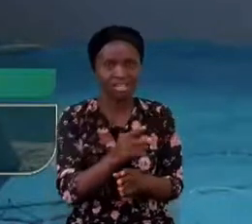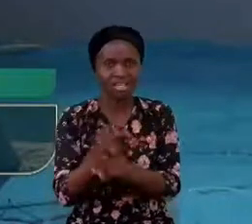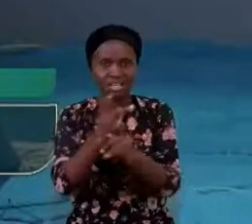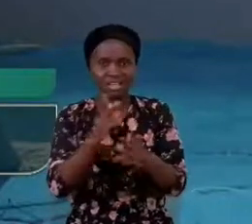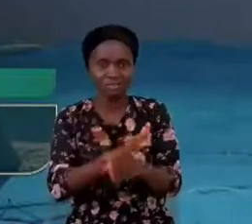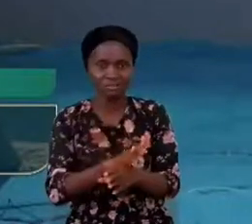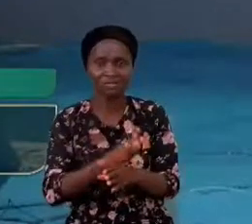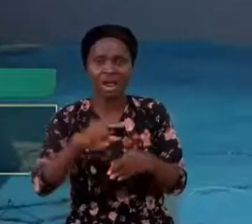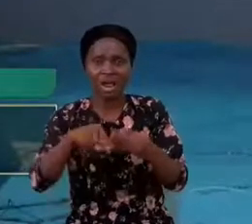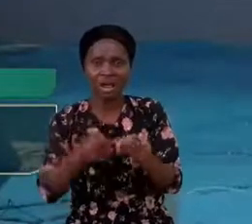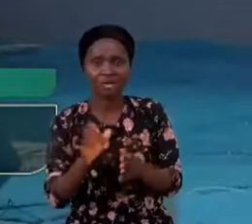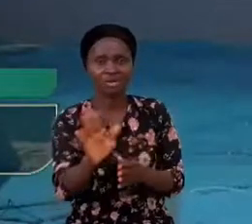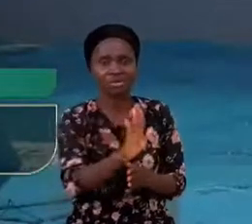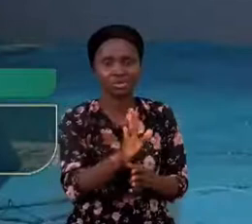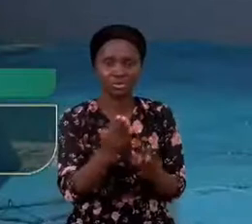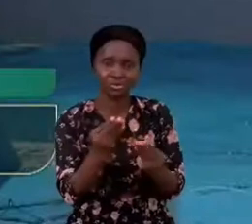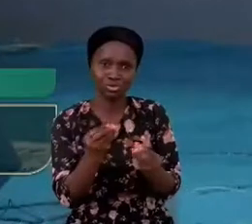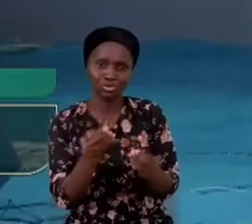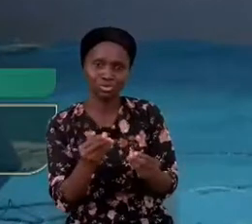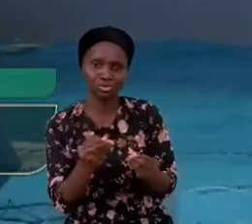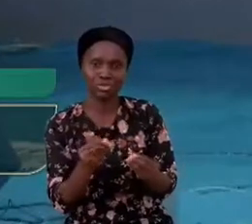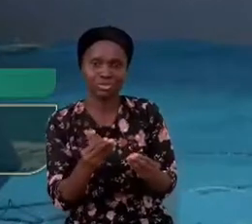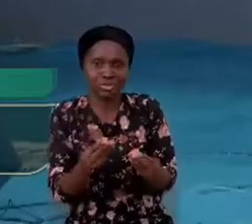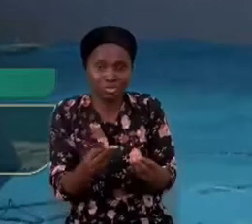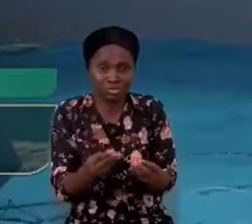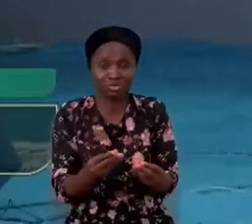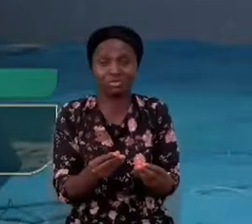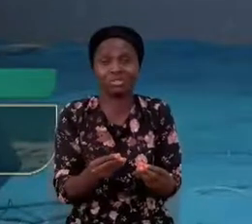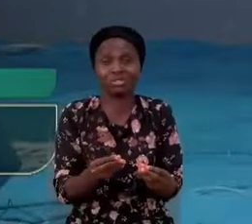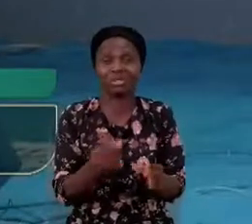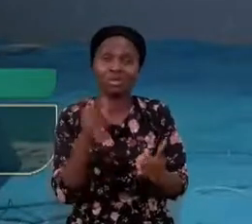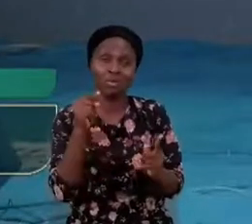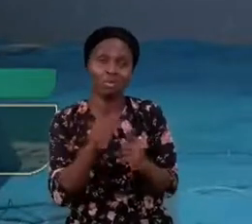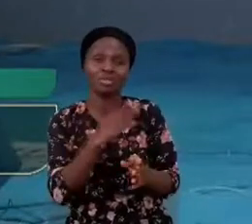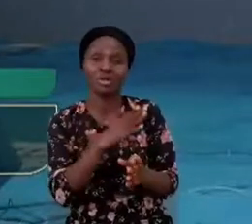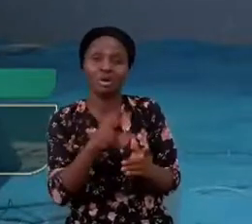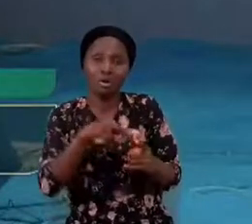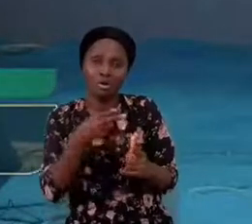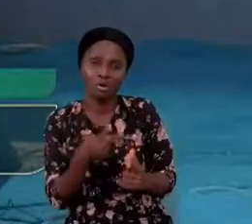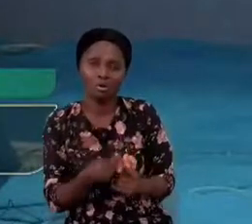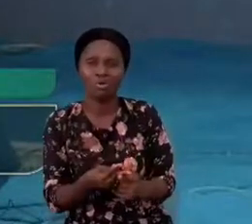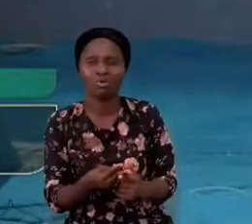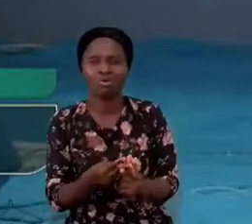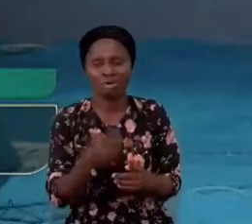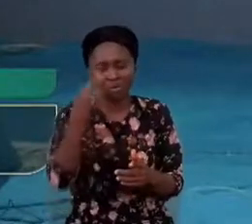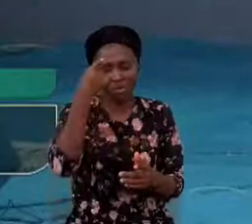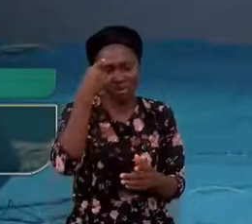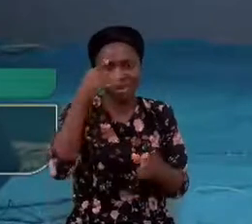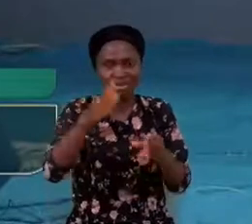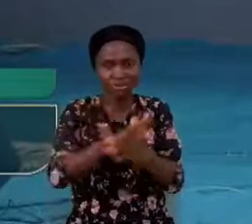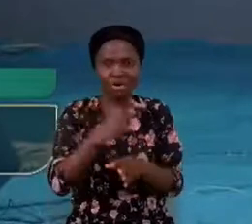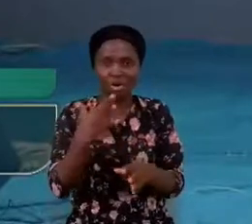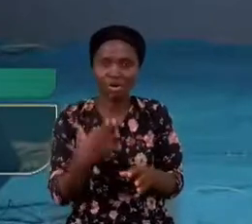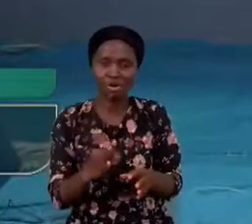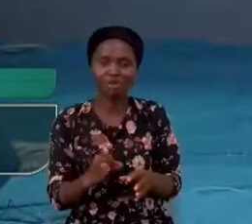Est-ce qu'il est soucieux de ce qui peut facilement t'atteindre et il est soucieux de